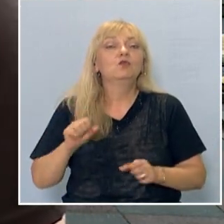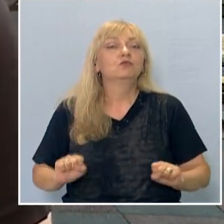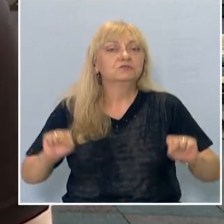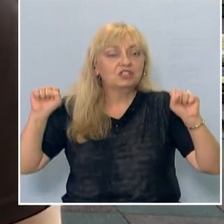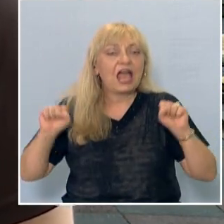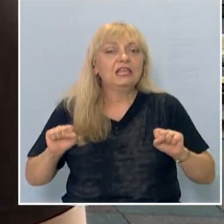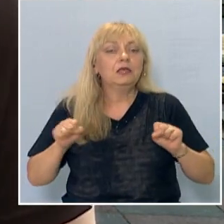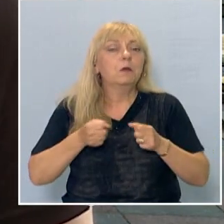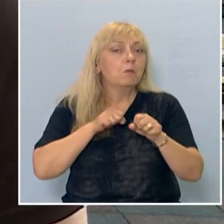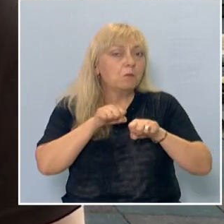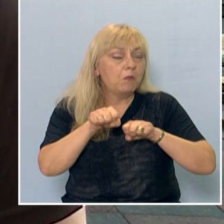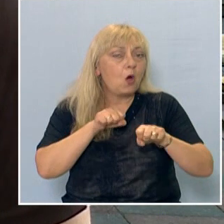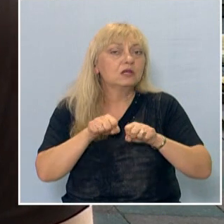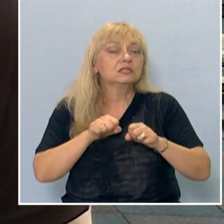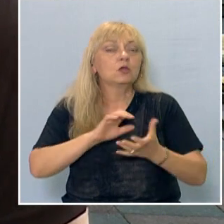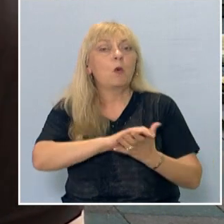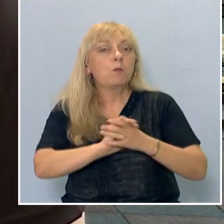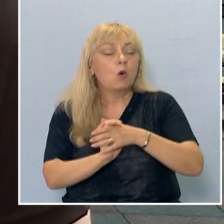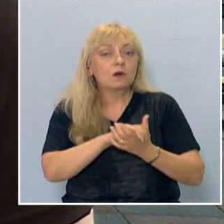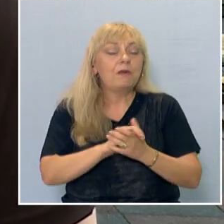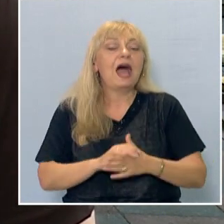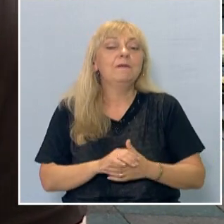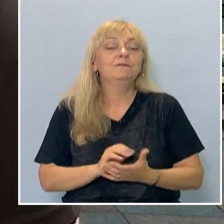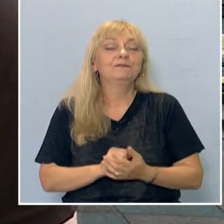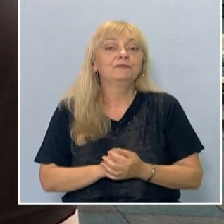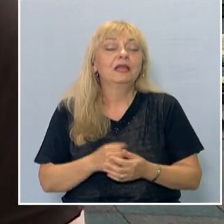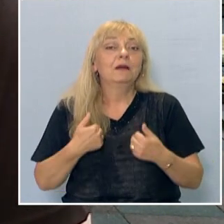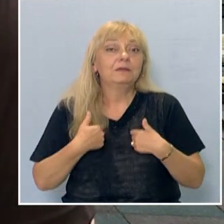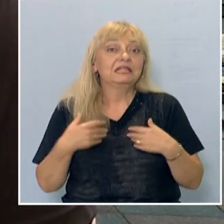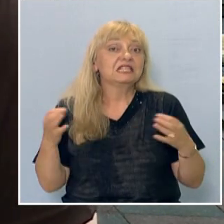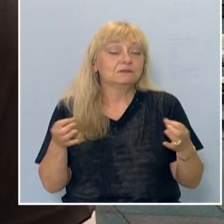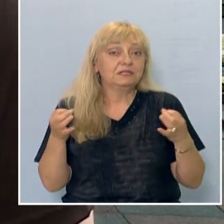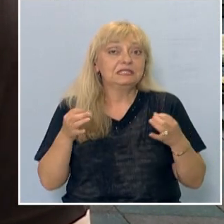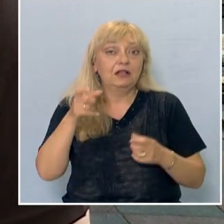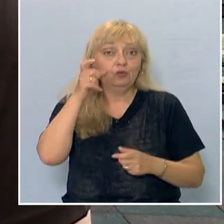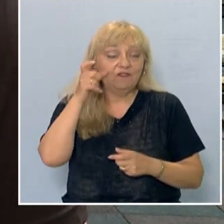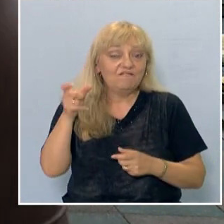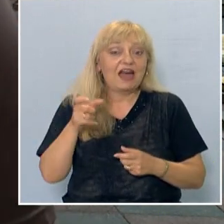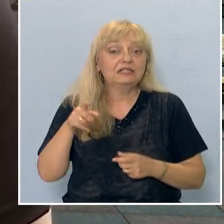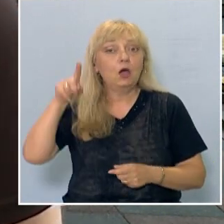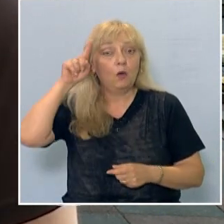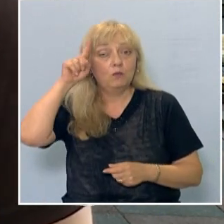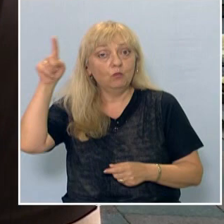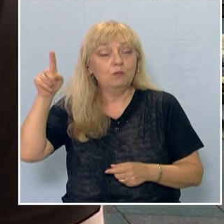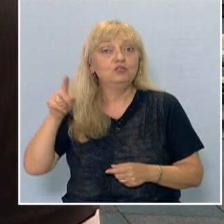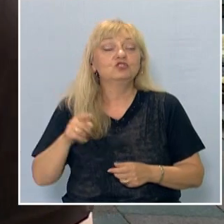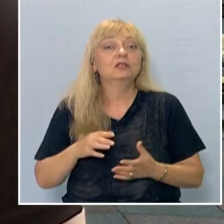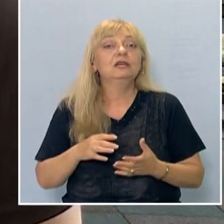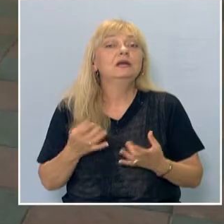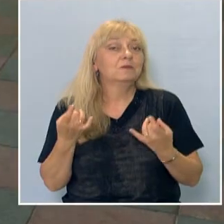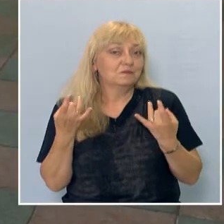борба, кикбокс. Но при нас специално в цяла Варна момичетата са, да, наистина са на